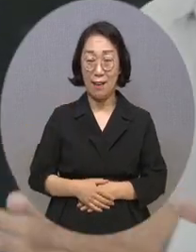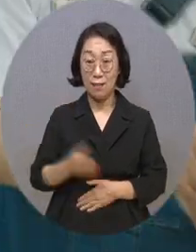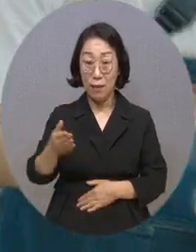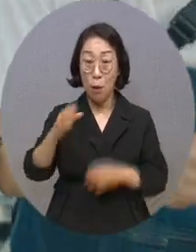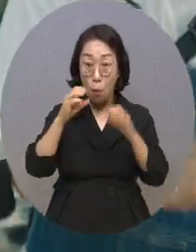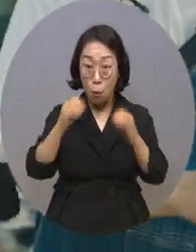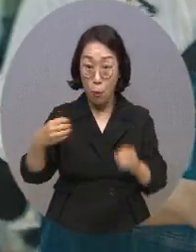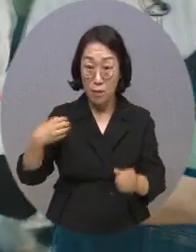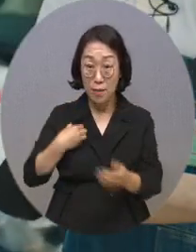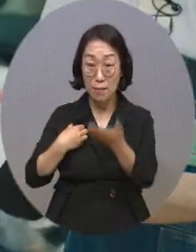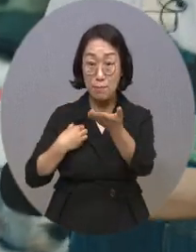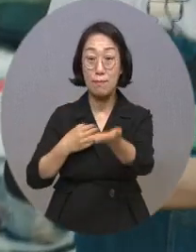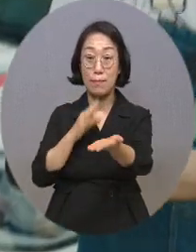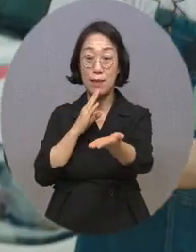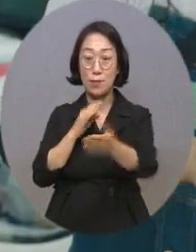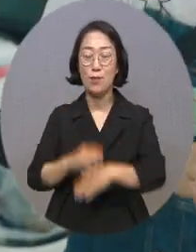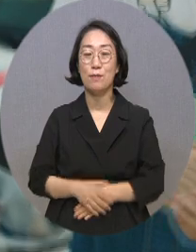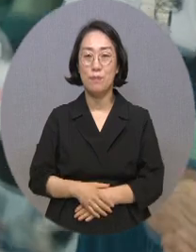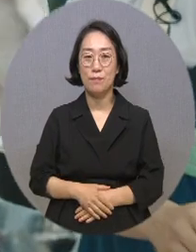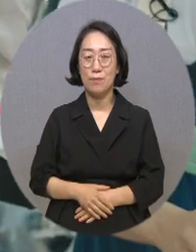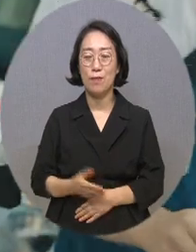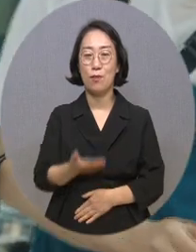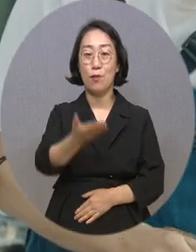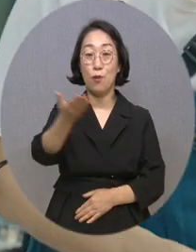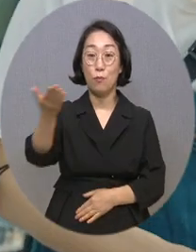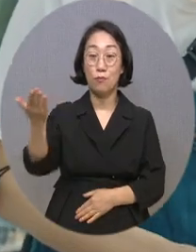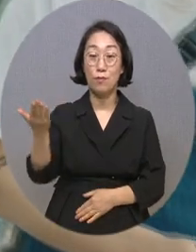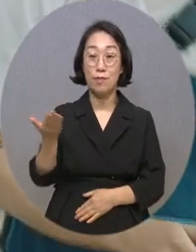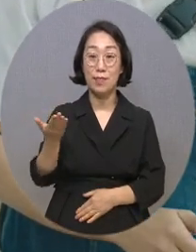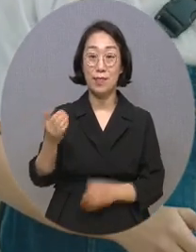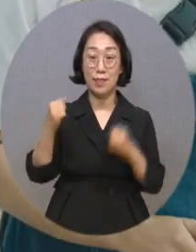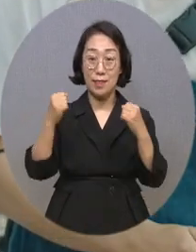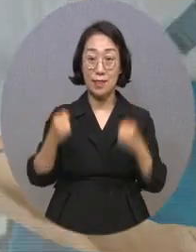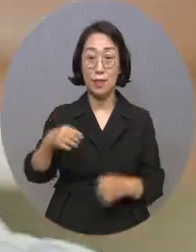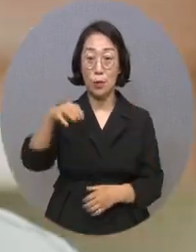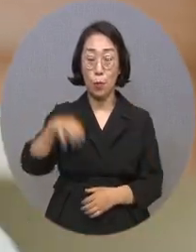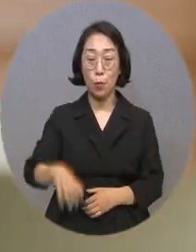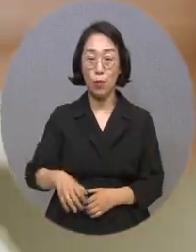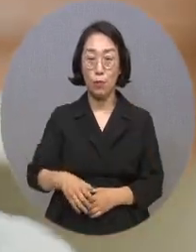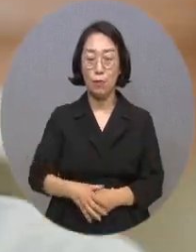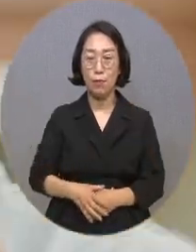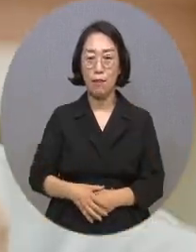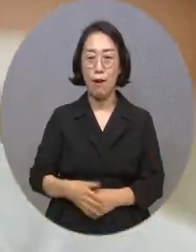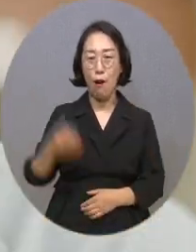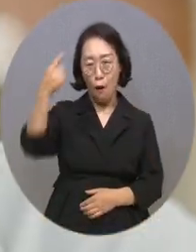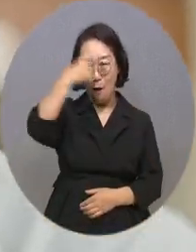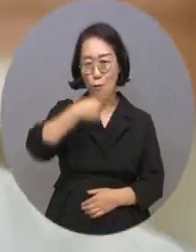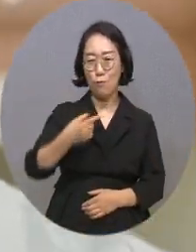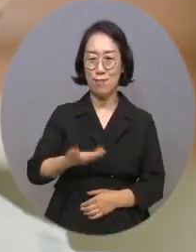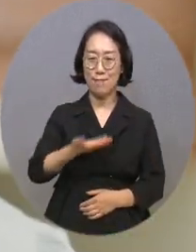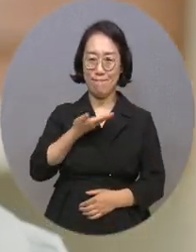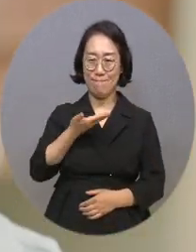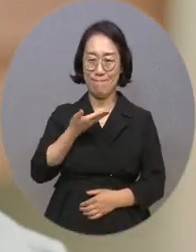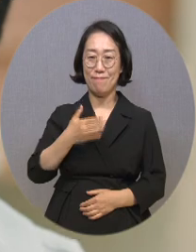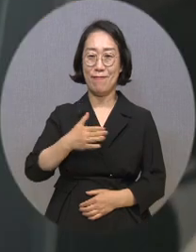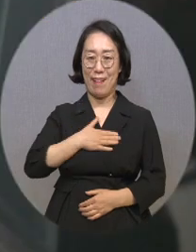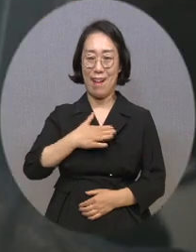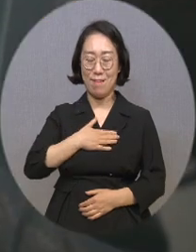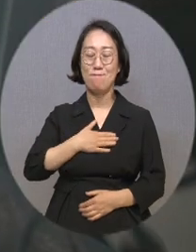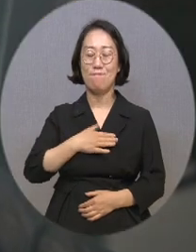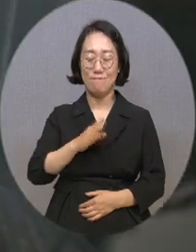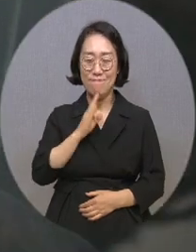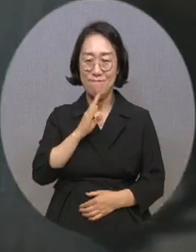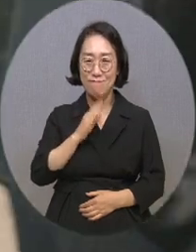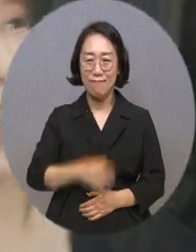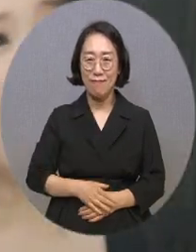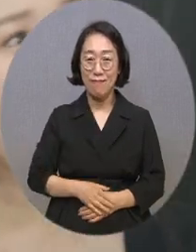홍보대사예요? 아, 그렇죠. 이게 지금 여러분들이 계신 이곳의 얼굴. 오. 예, 제가 얼굴입니다. 남해